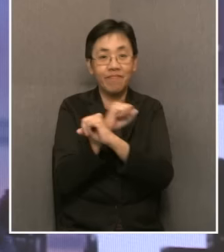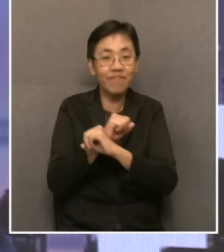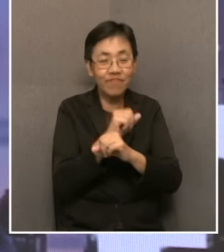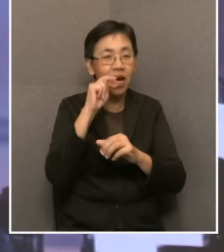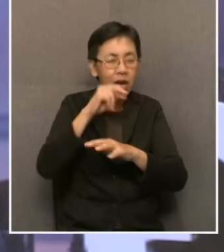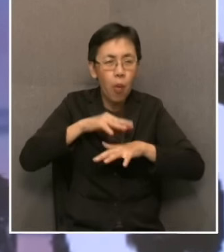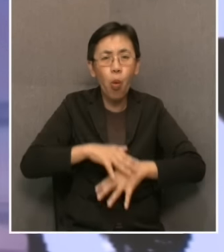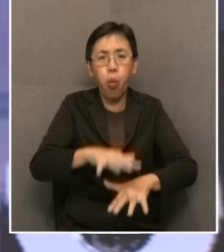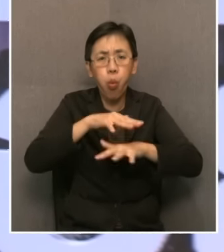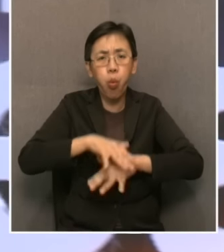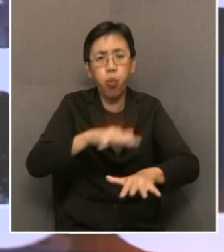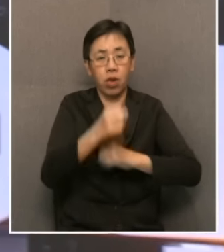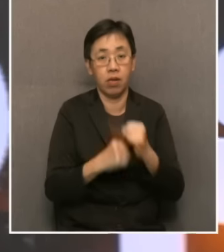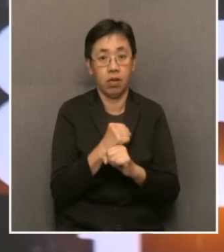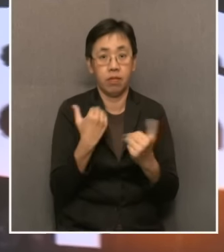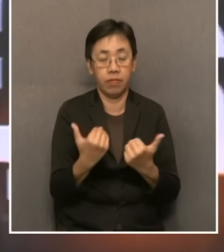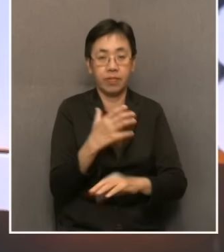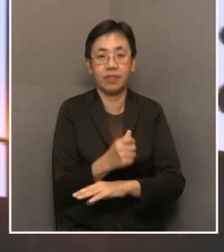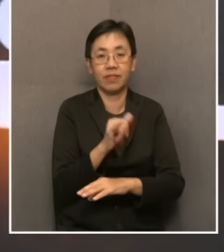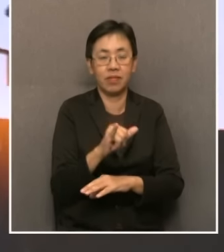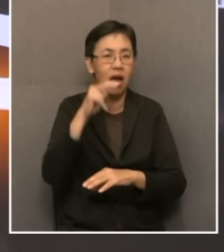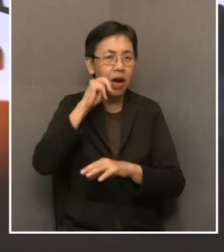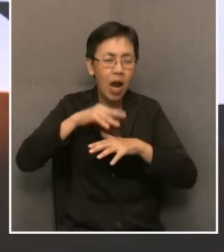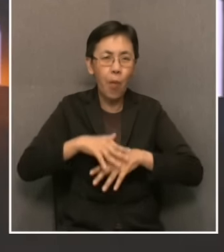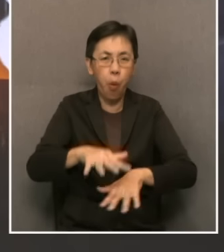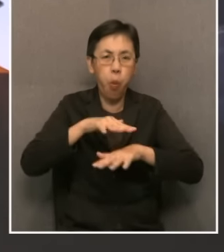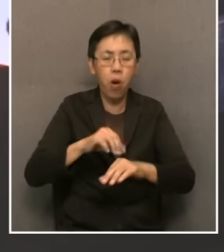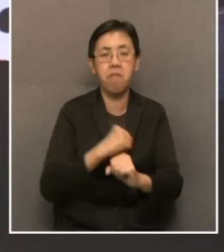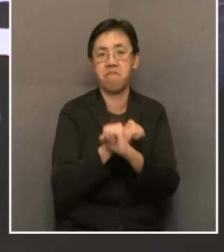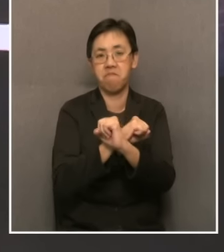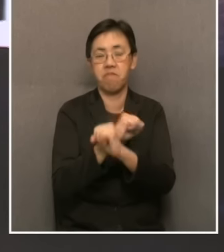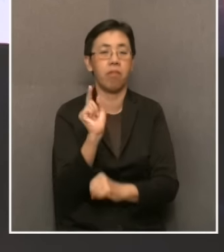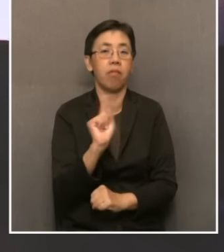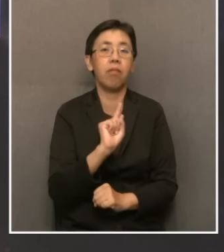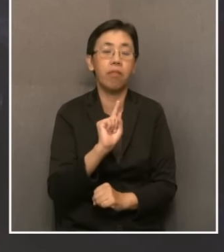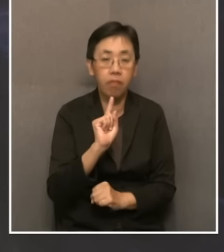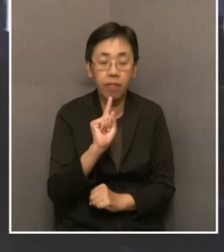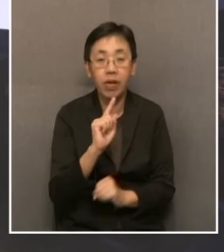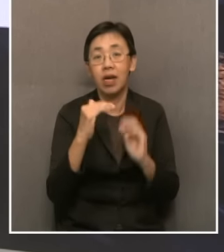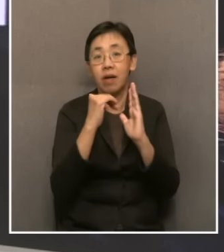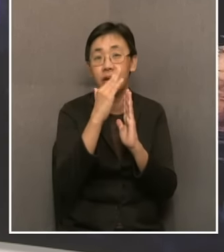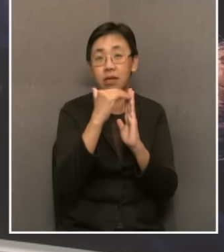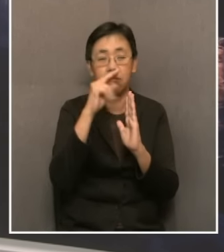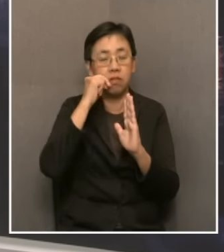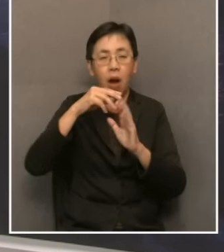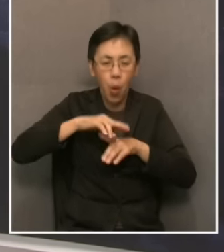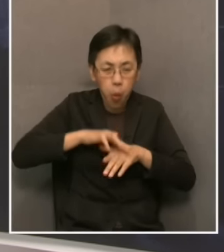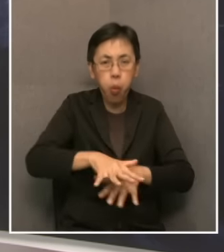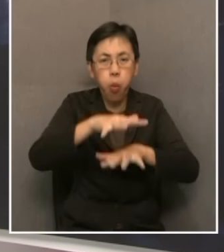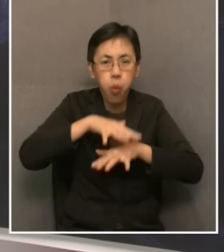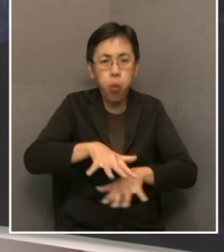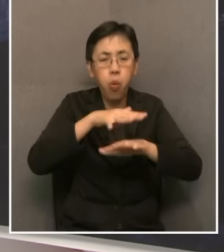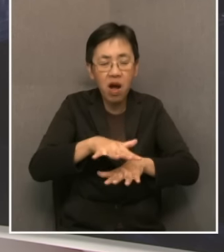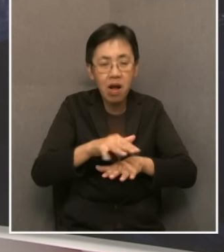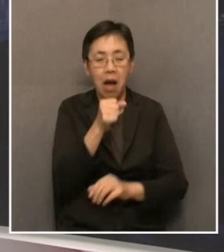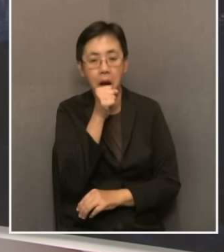ากน้ำท่วมในปีนี้ของจังหวัดพระนครศรีอยุธยากันหน่อยนะคะซึ่งสถานการณ์น้ำตอนนี้มวลน้ำเหนือก็ยังค่อนข้างมากมีการประกาศเฝ้าระวัง